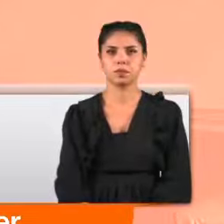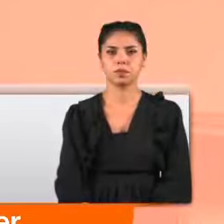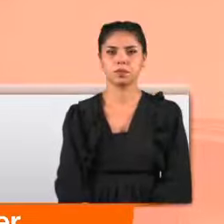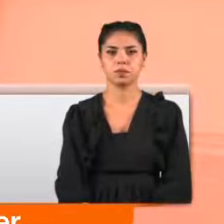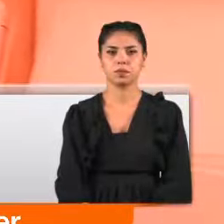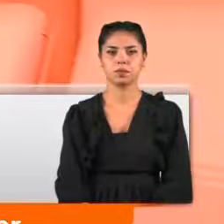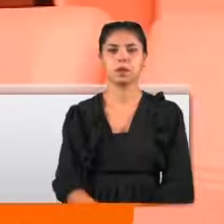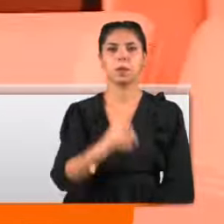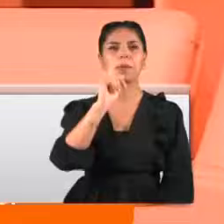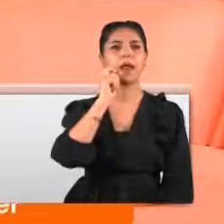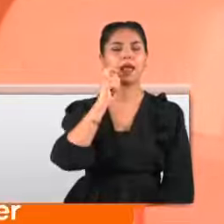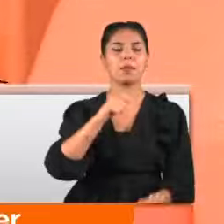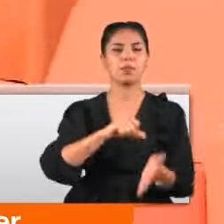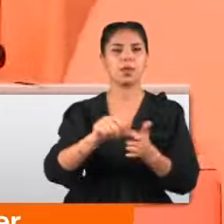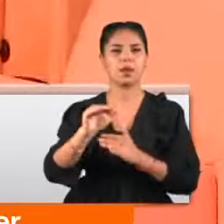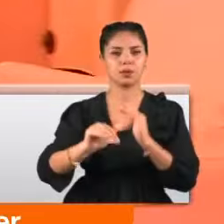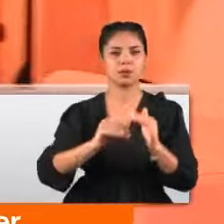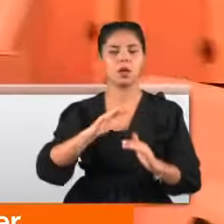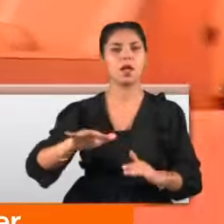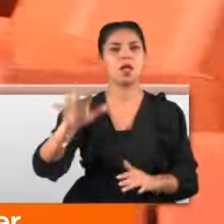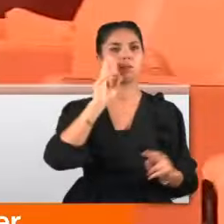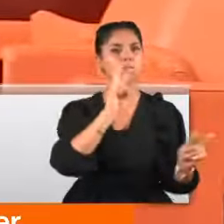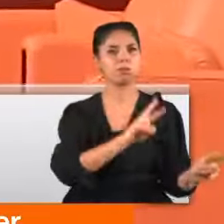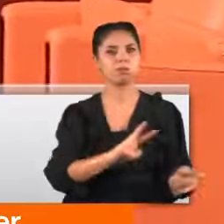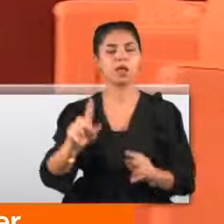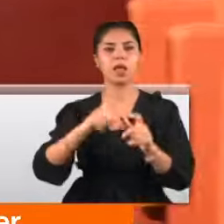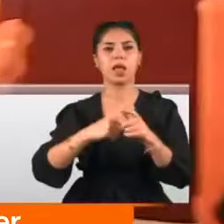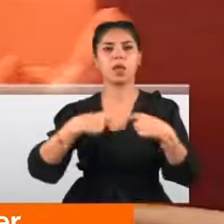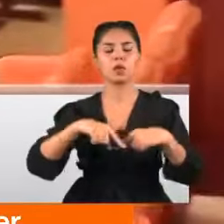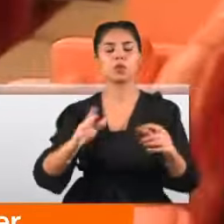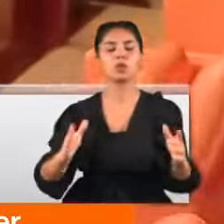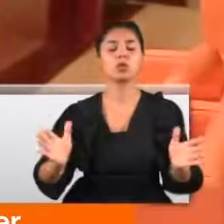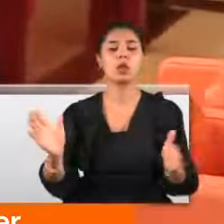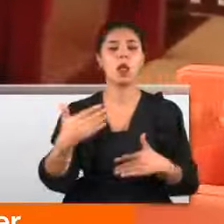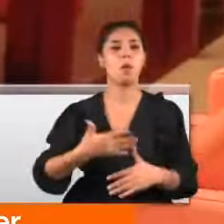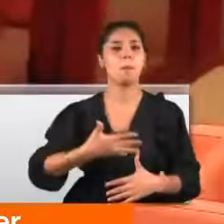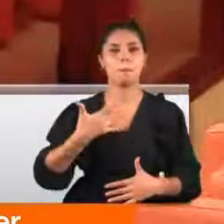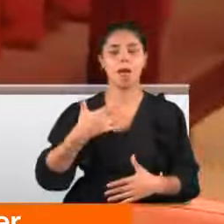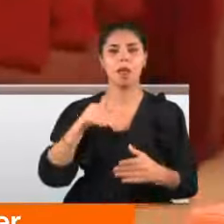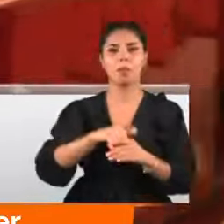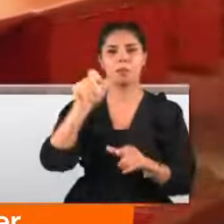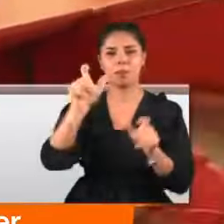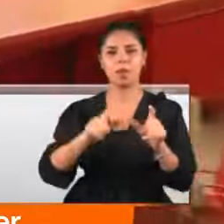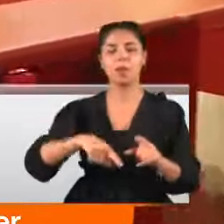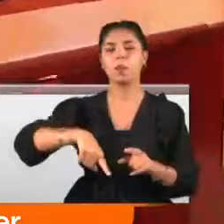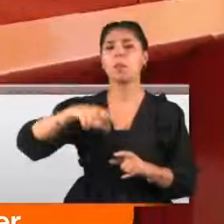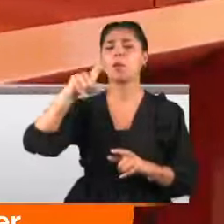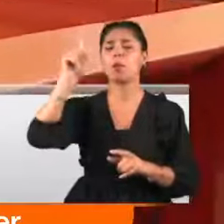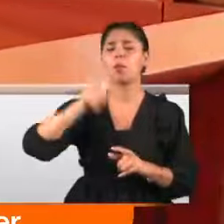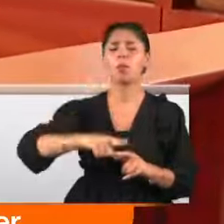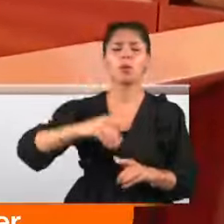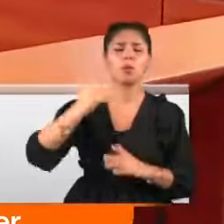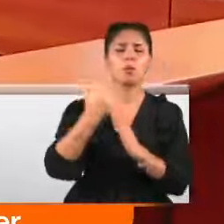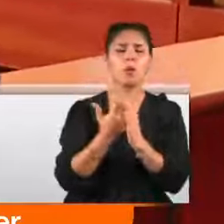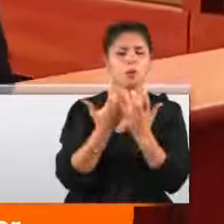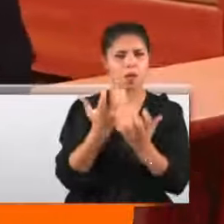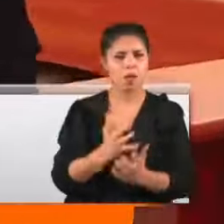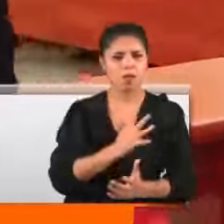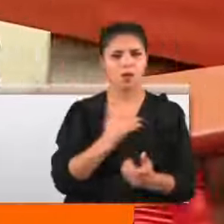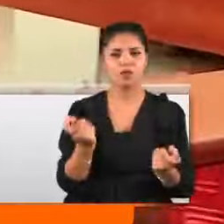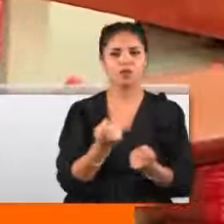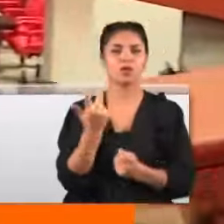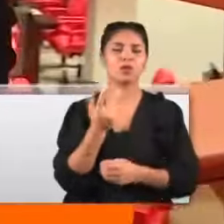veriyorum. 1 Ekim itibariyle milyonların gözü burada, genel kurul salonunda olacak. Milletvekillerini yoğun bir gündem bekliyor. Bu nedenle